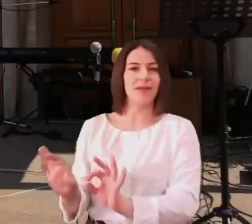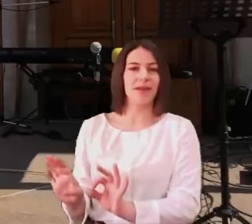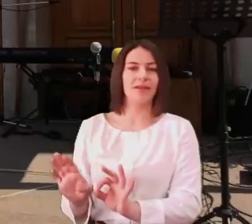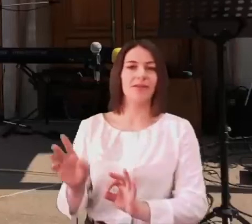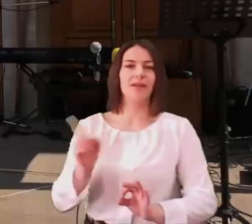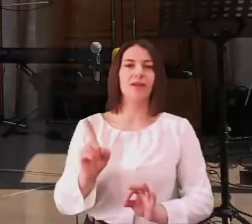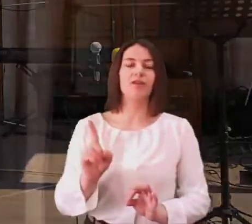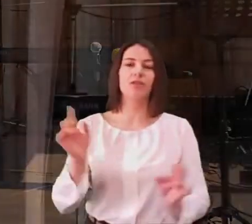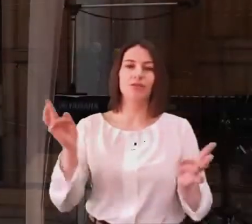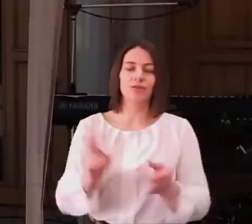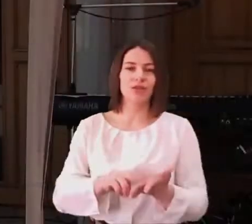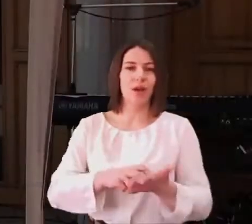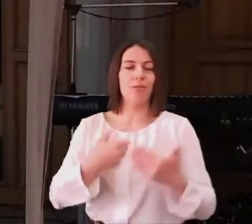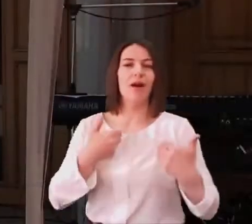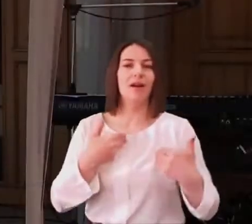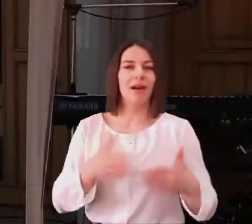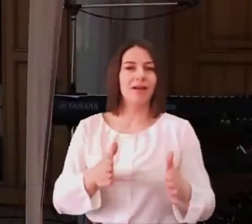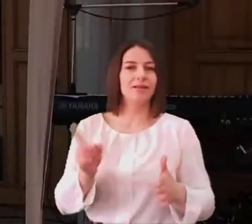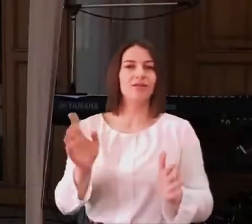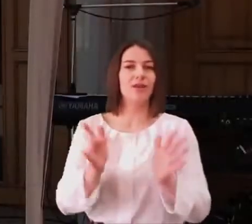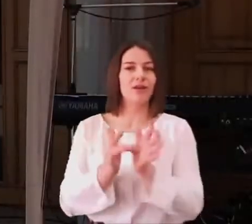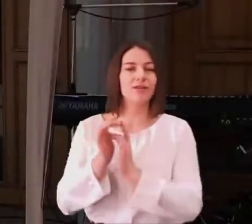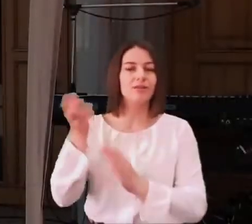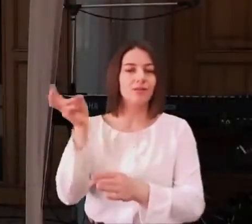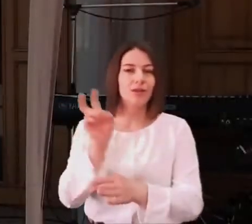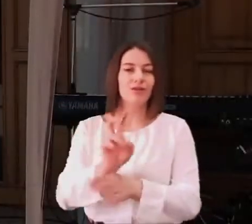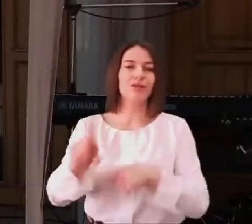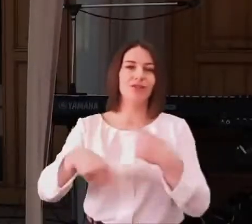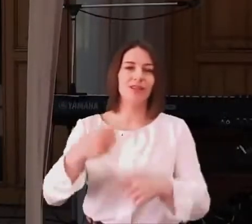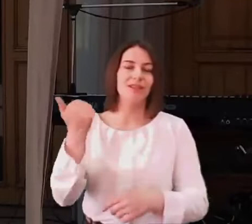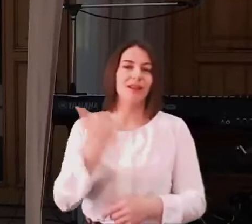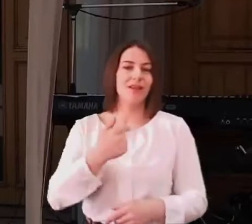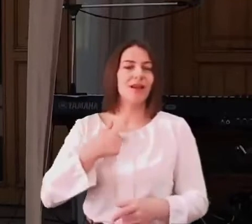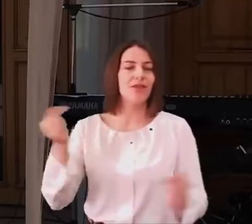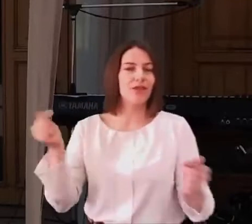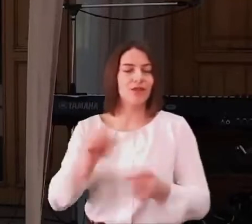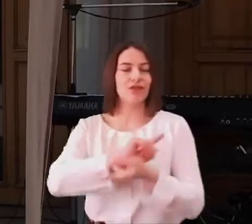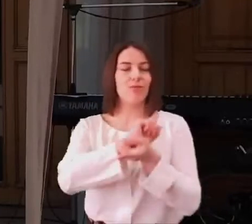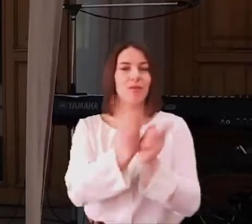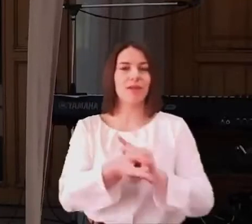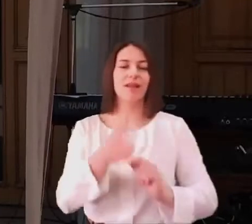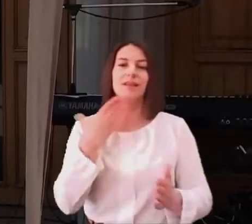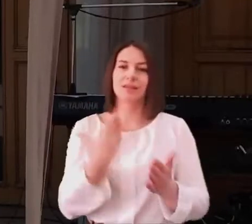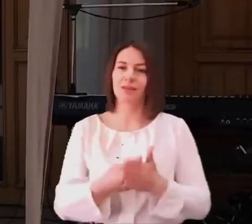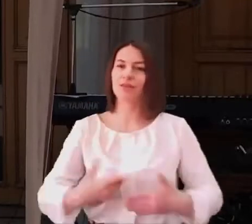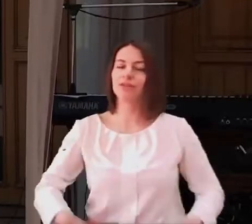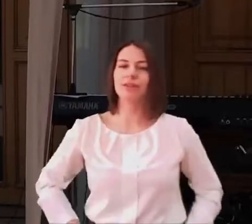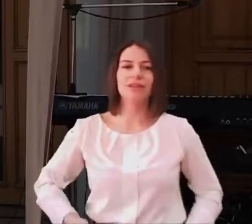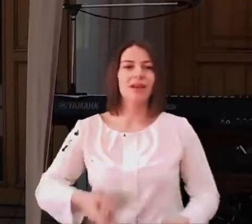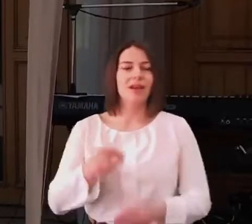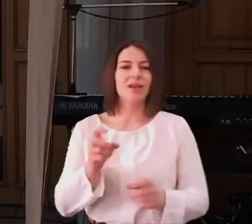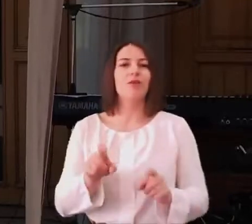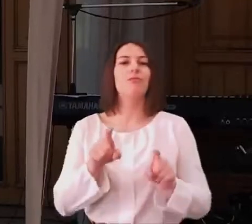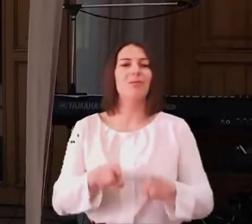через неделю. Я бы точно поменял свою жизнь, и я бы пошел, побежал бы по всем своим родным, знакомым просить прощения